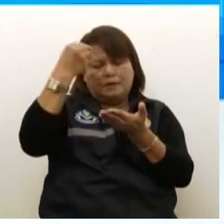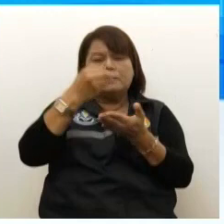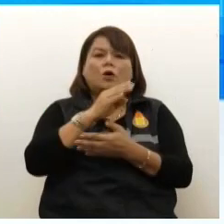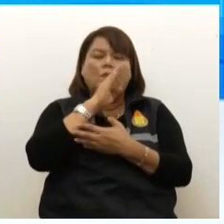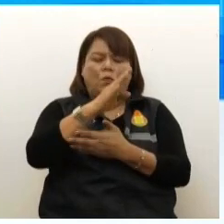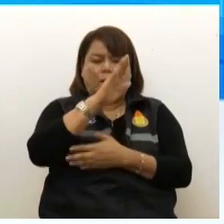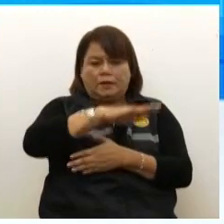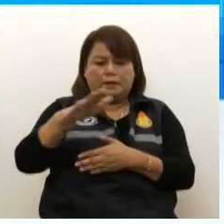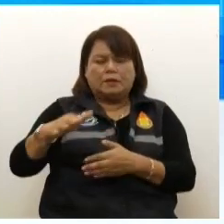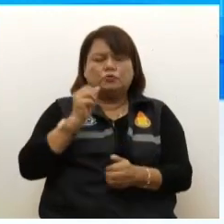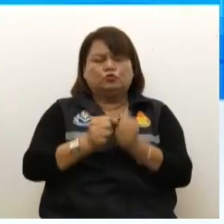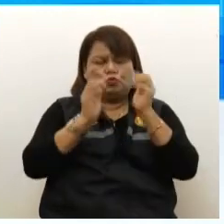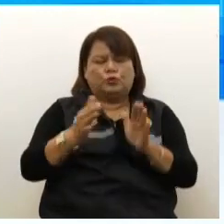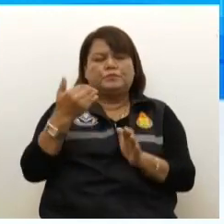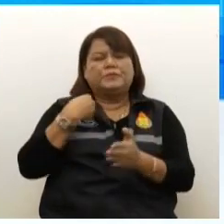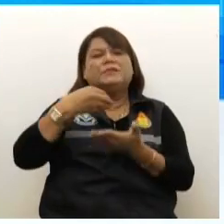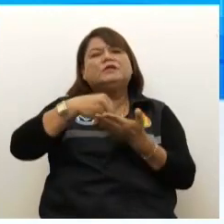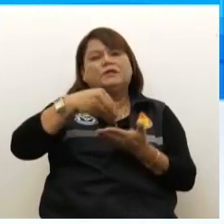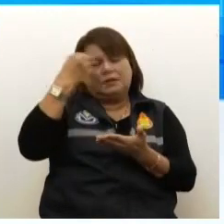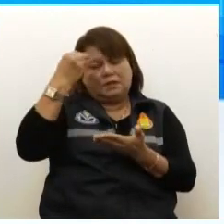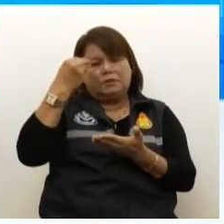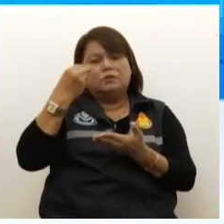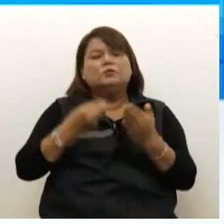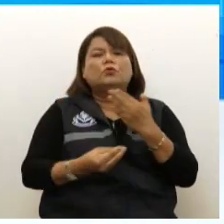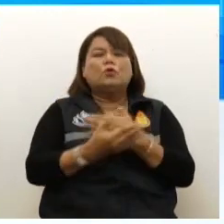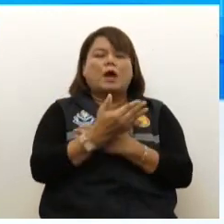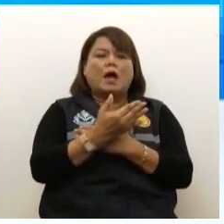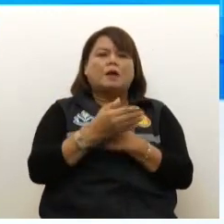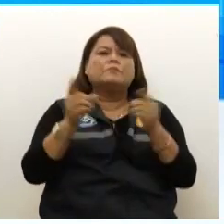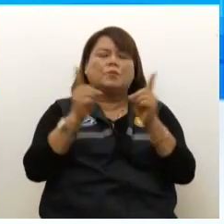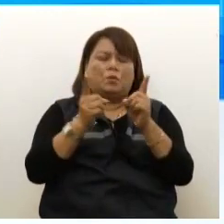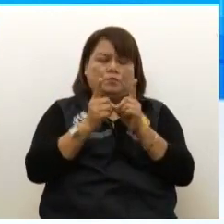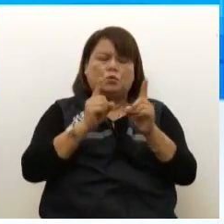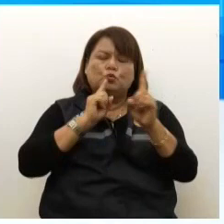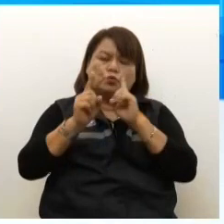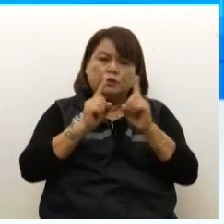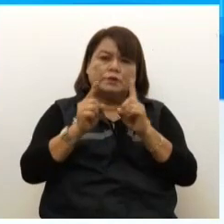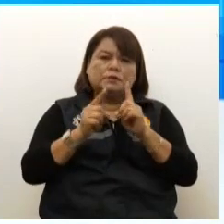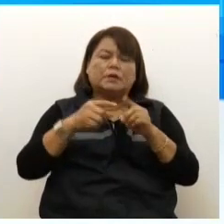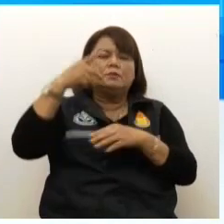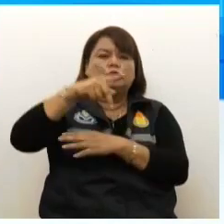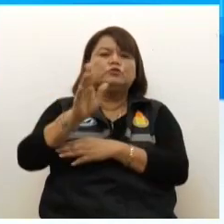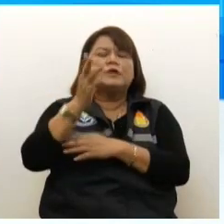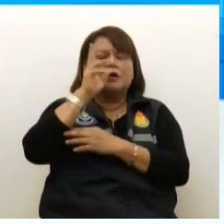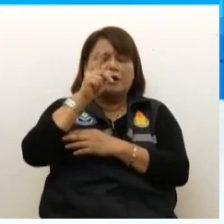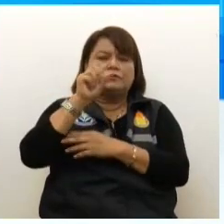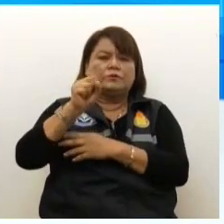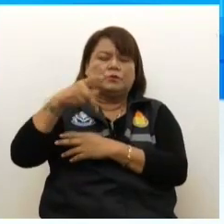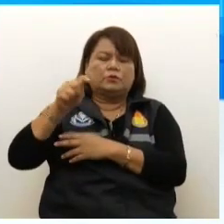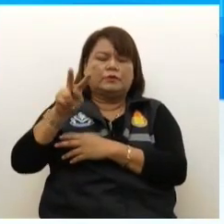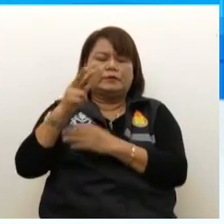านักเรียนทุกคนมีที่เรียนครับก็ขอถือโอกาสพบปะพูดคุยในพุธเช้าข่าวสปท.ใน